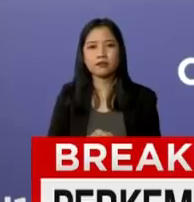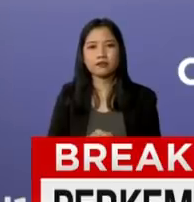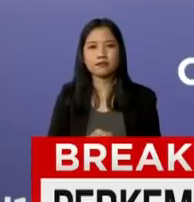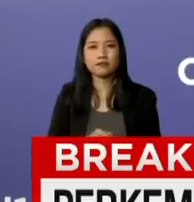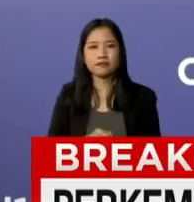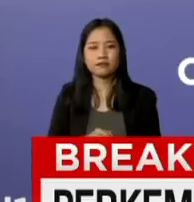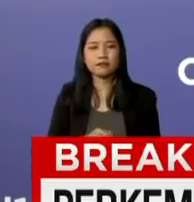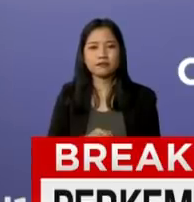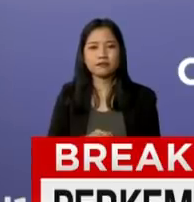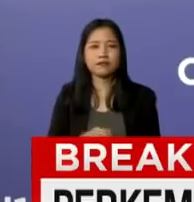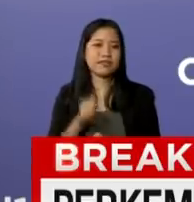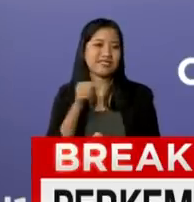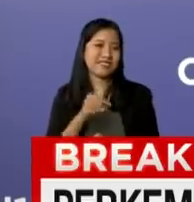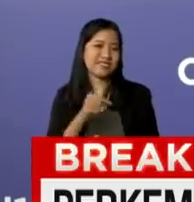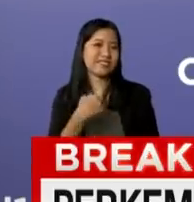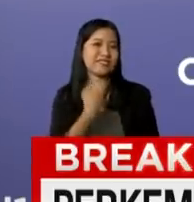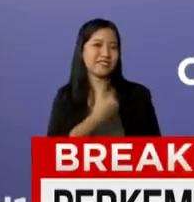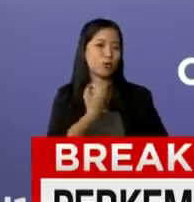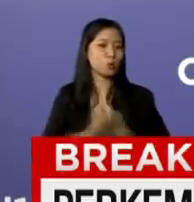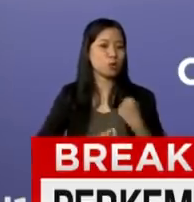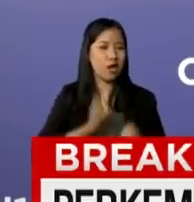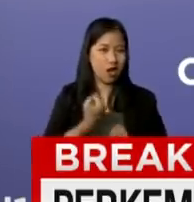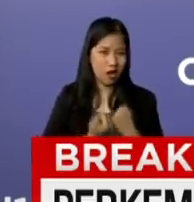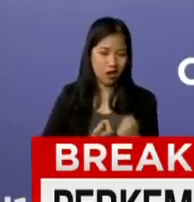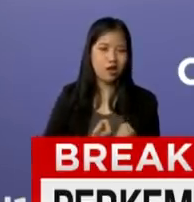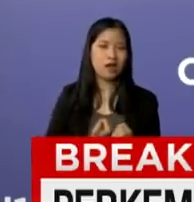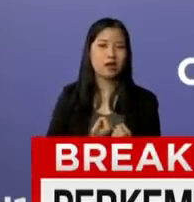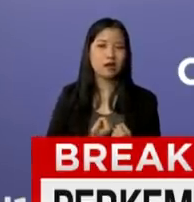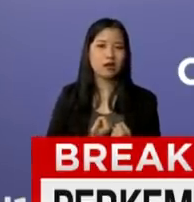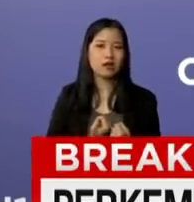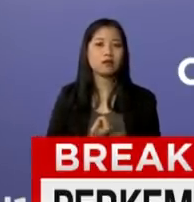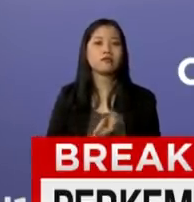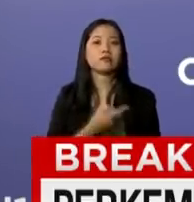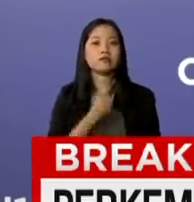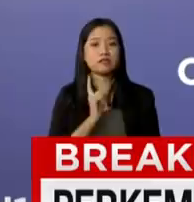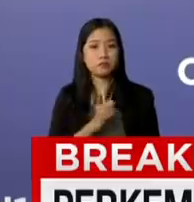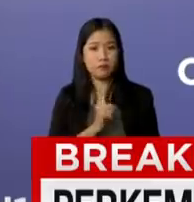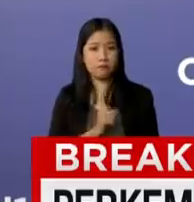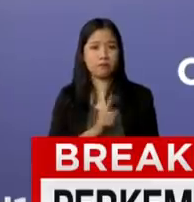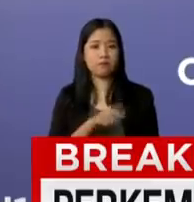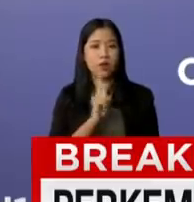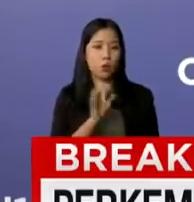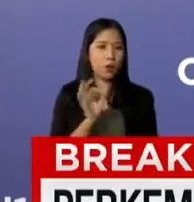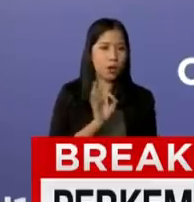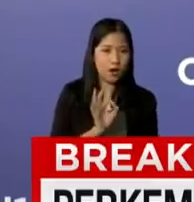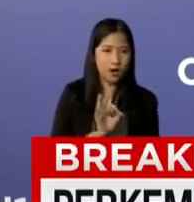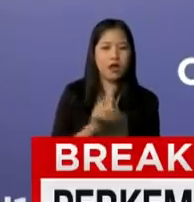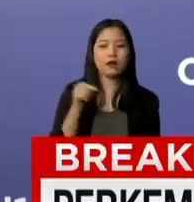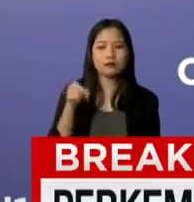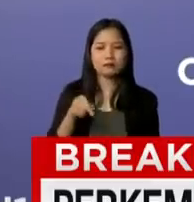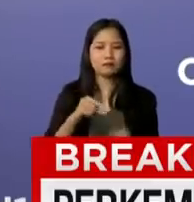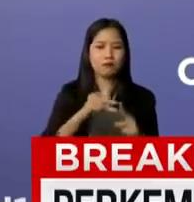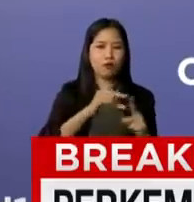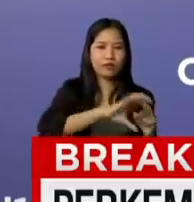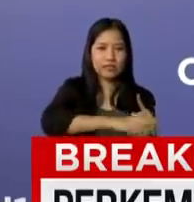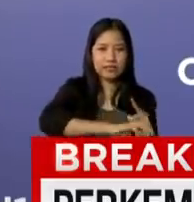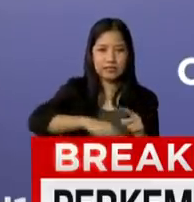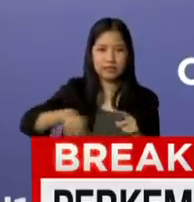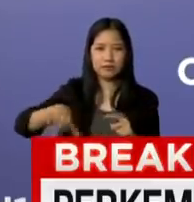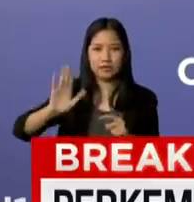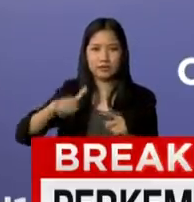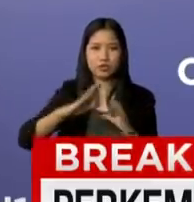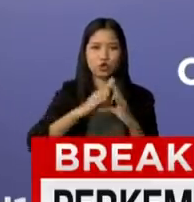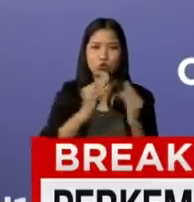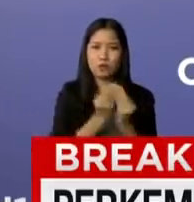saudara-saudara ini Upaya yang harus kita lakukan karena kalau tidak maka provinsi-provinsi yang masih tinggi